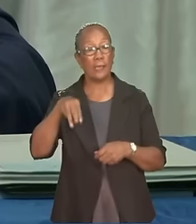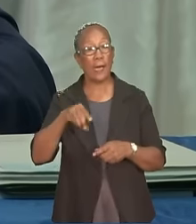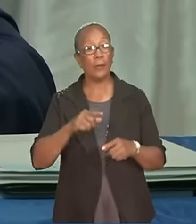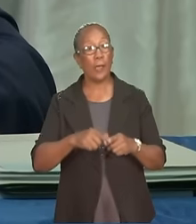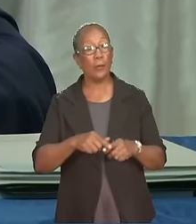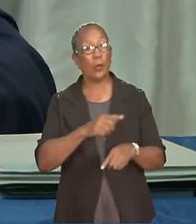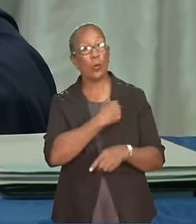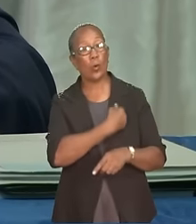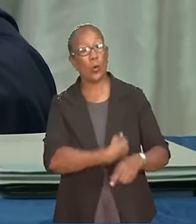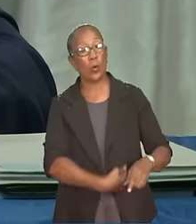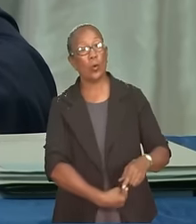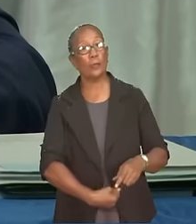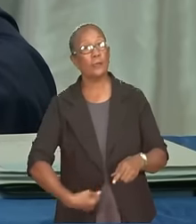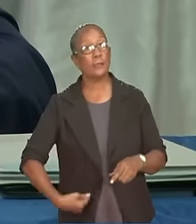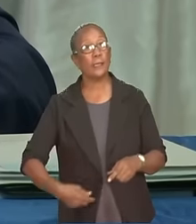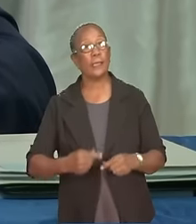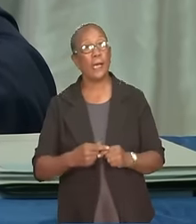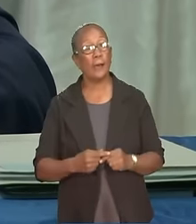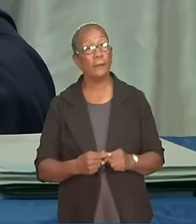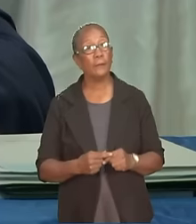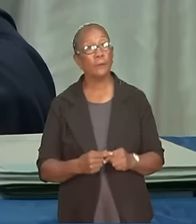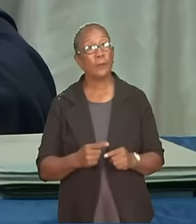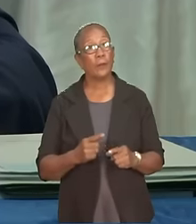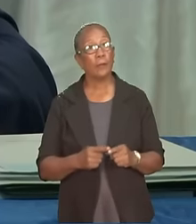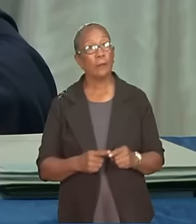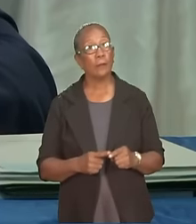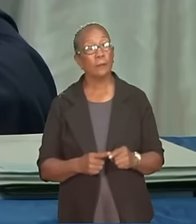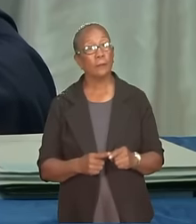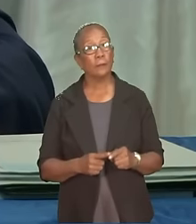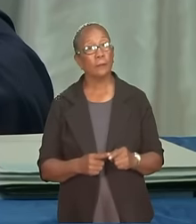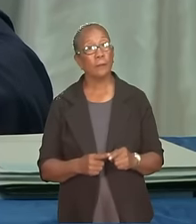China, CRBC, afkorting.